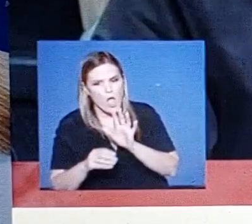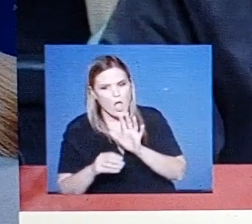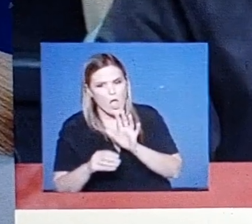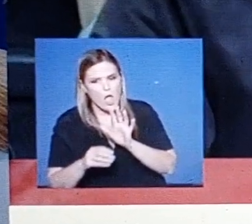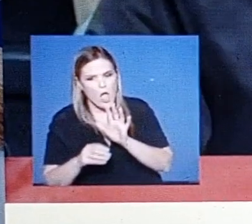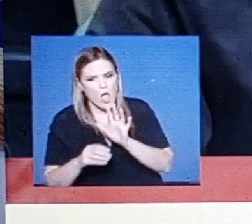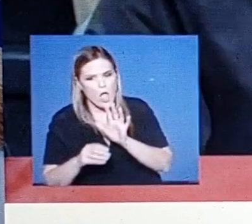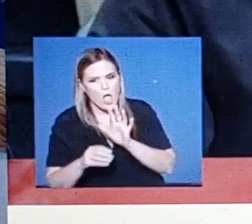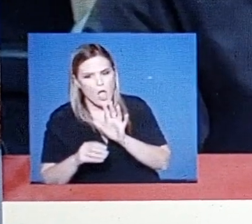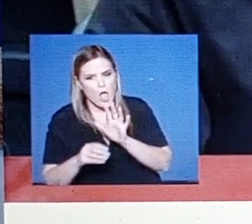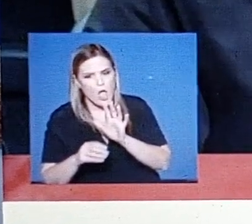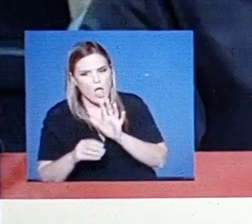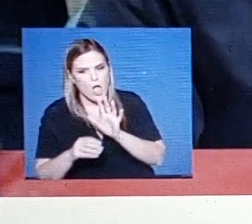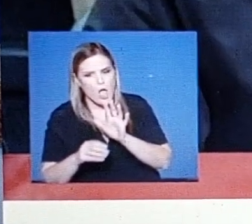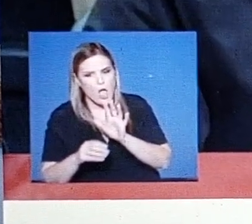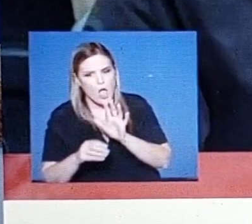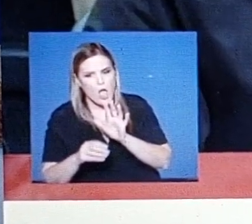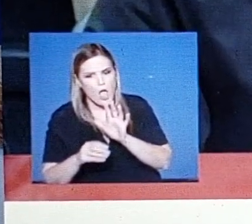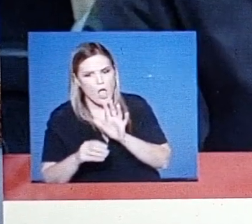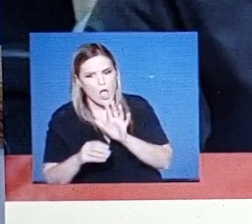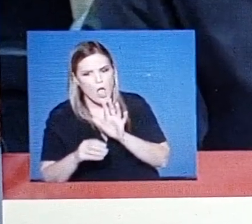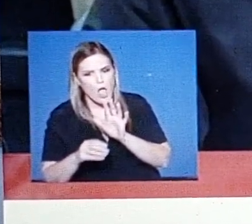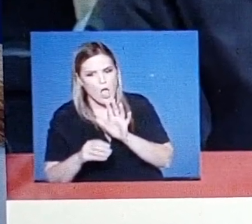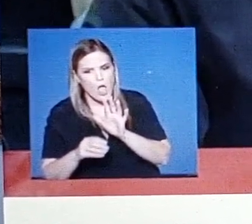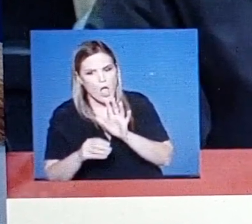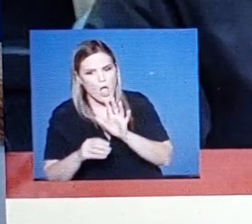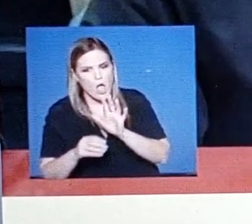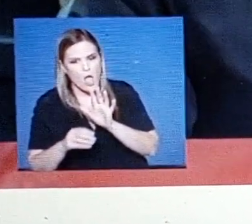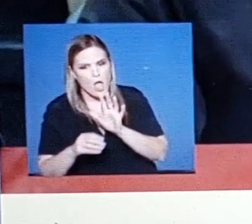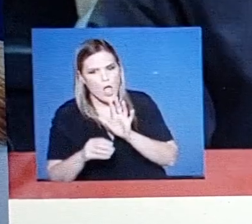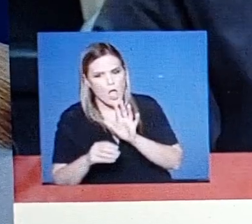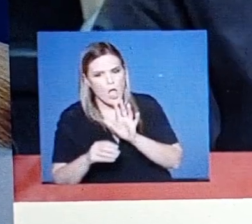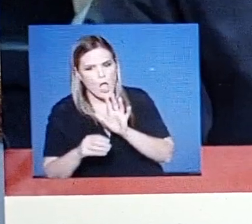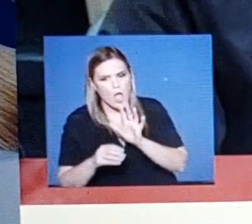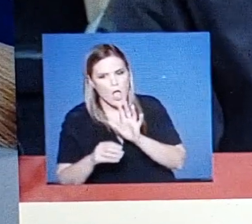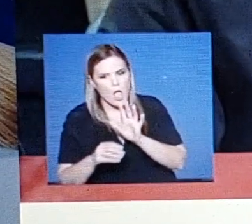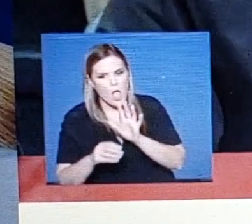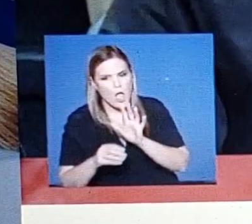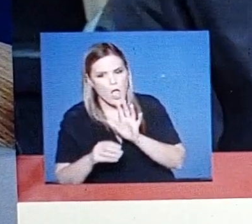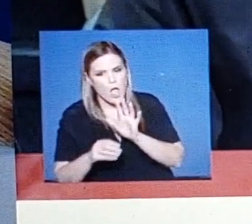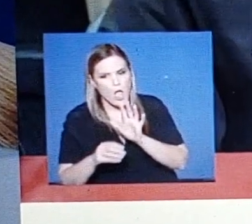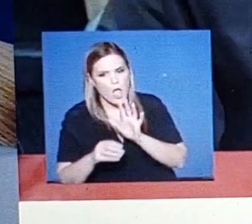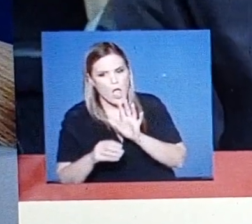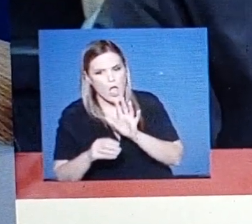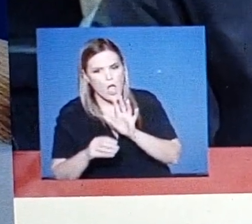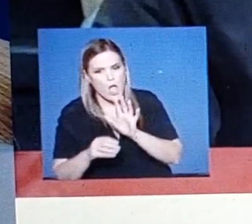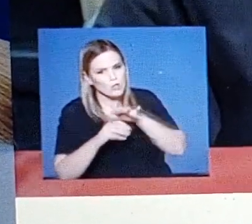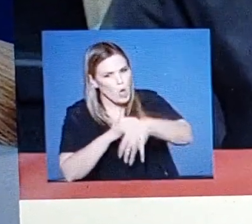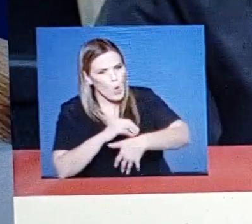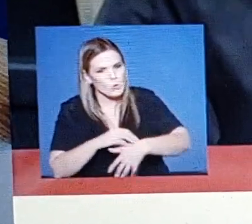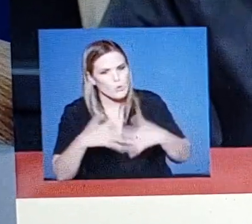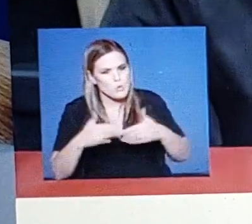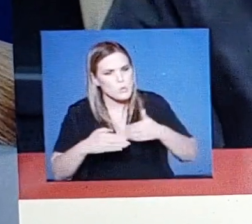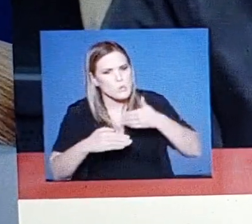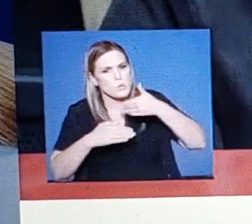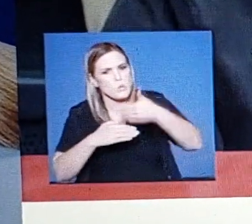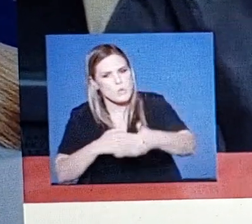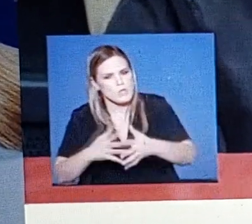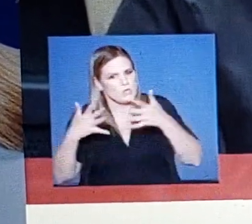Et notre analyste nous dit ce soir que cette décision pourrait avoir des conséquences graves.